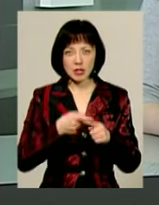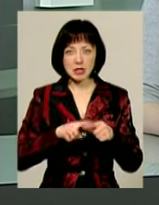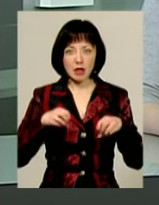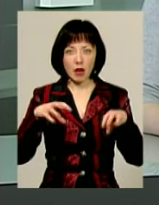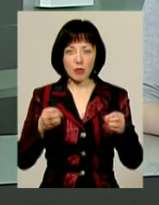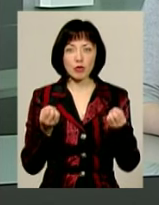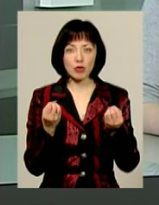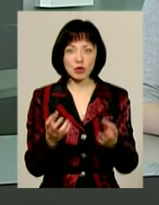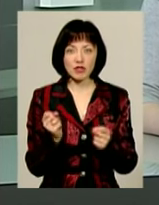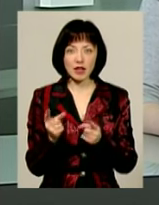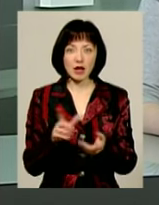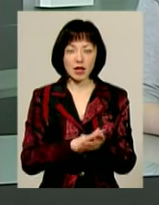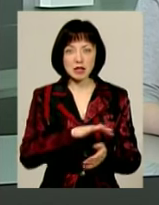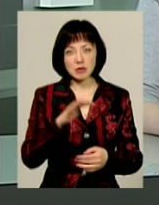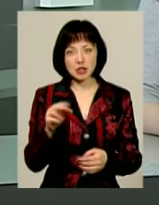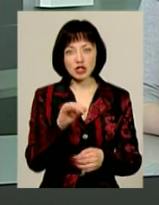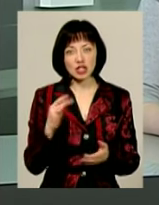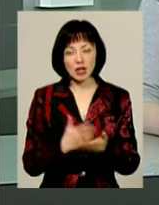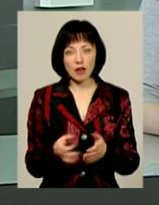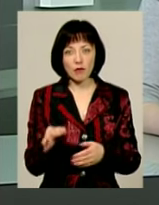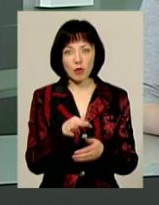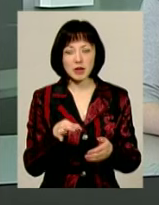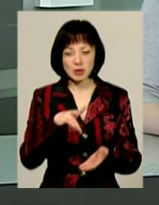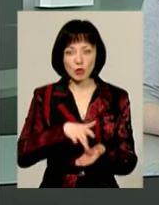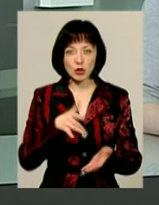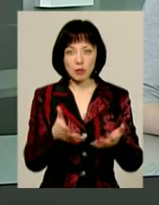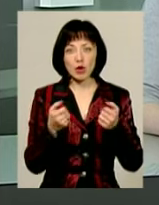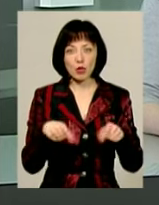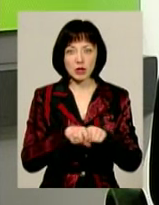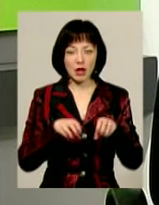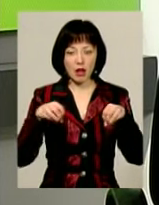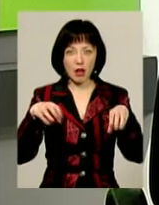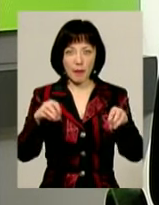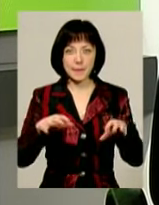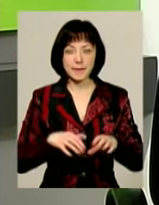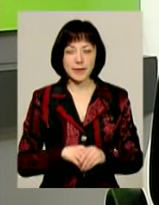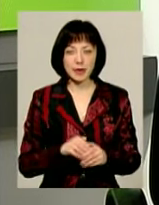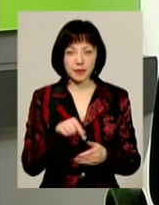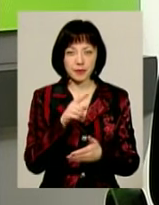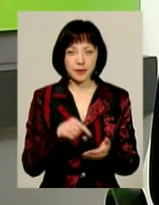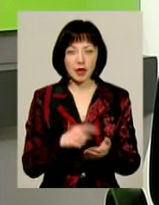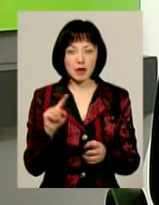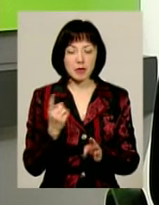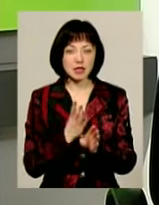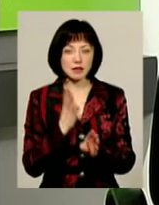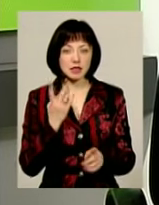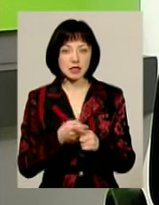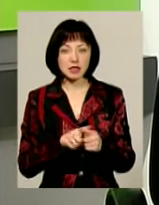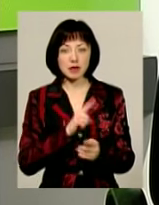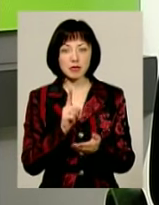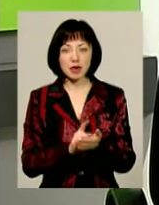просто викидають на смітник, і чи є в області пункти прийому таких ламп? Ну, перш за все, це має